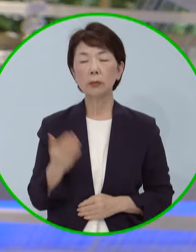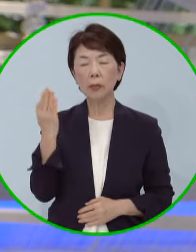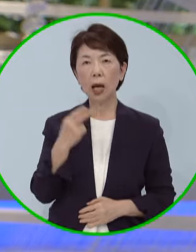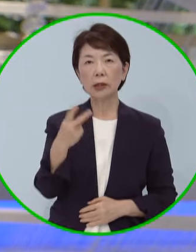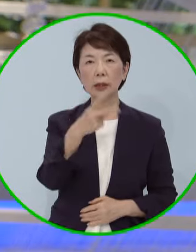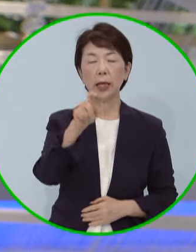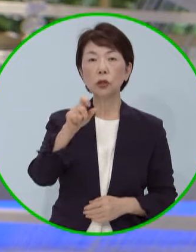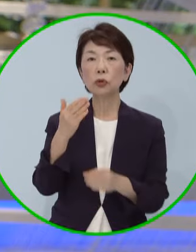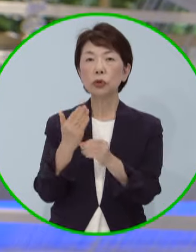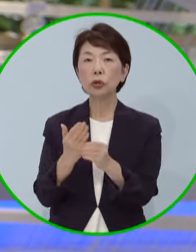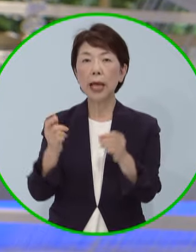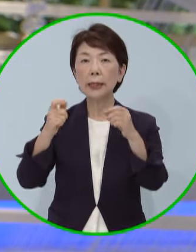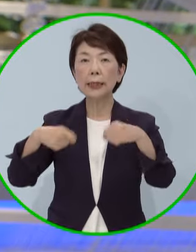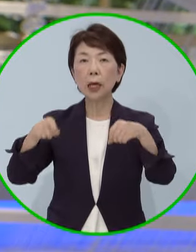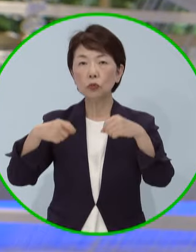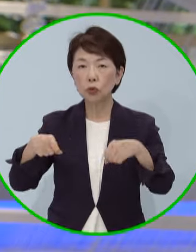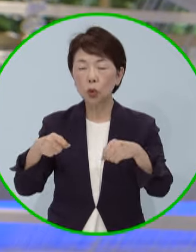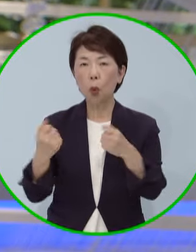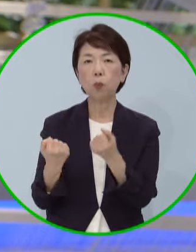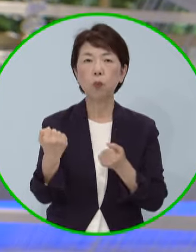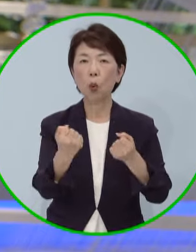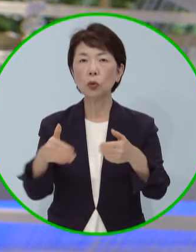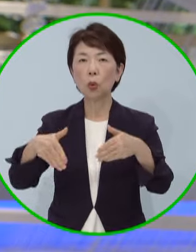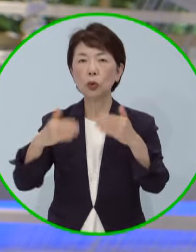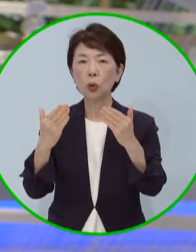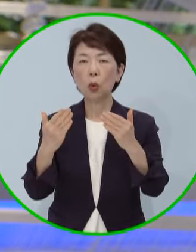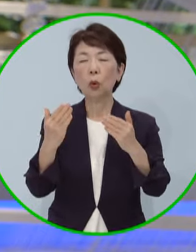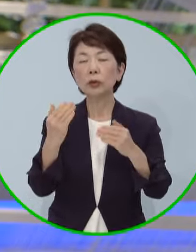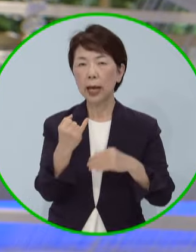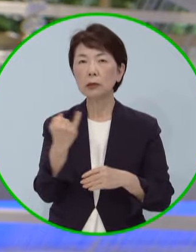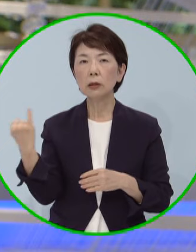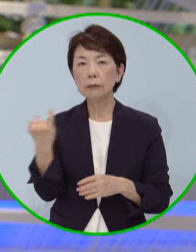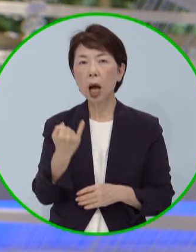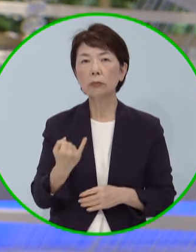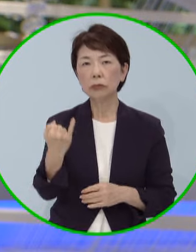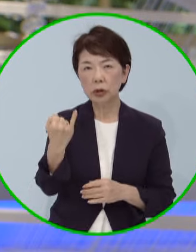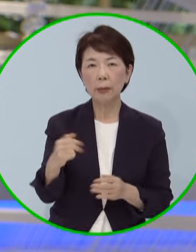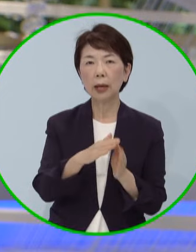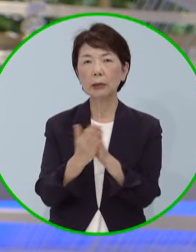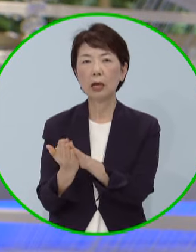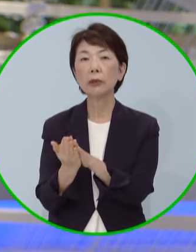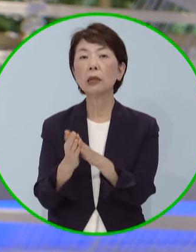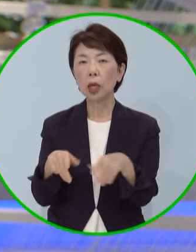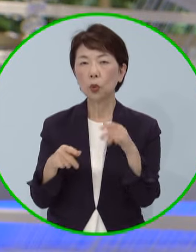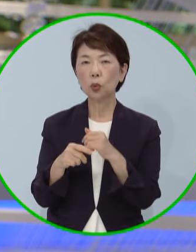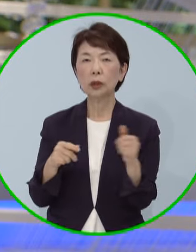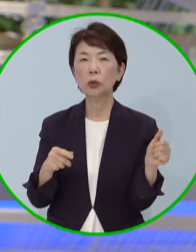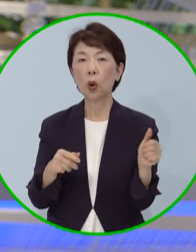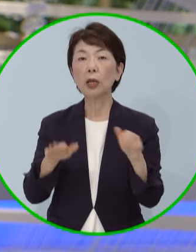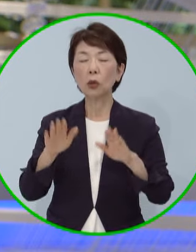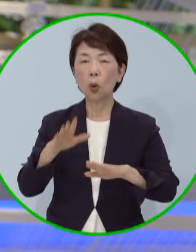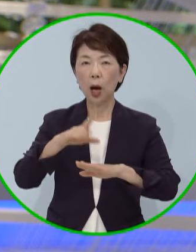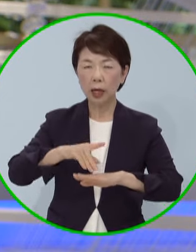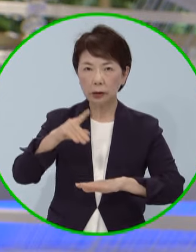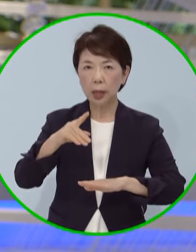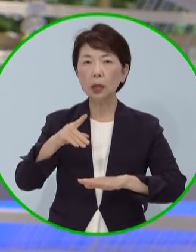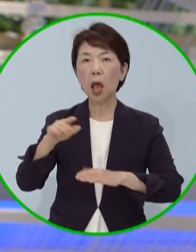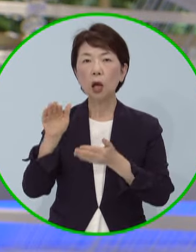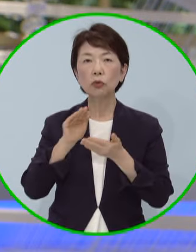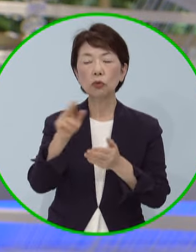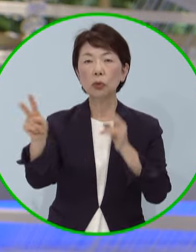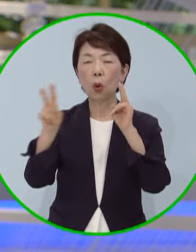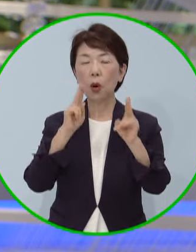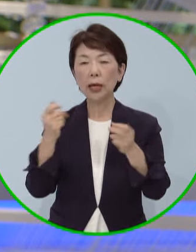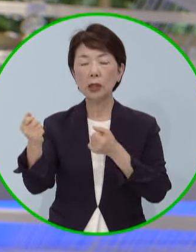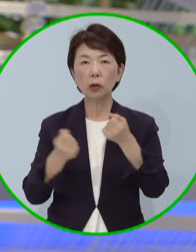2019年の池袋暴走事故で妻と娘を失った遺族が今日初めて運送会社の運転所に向けて